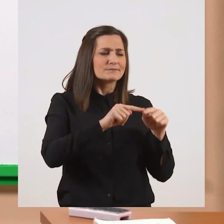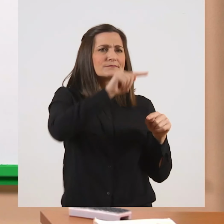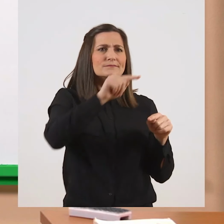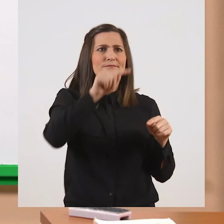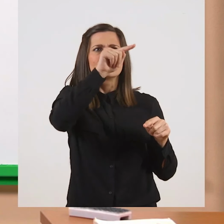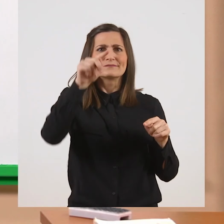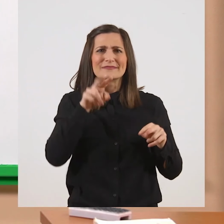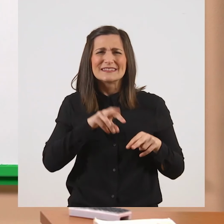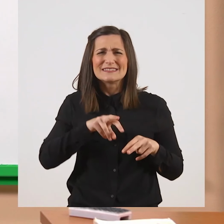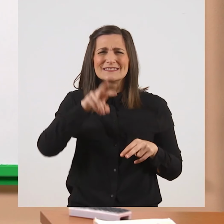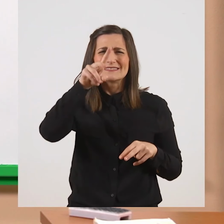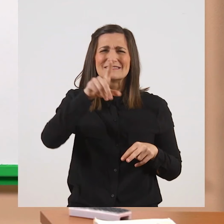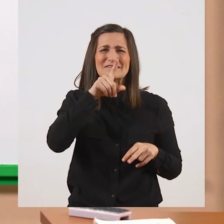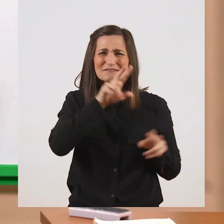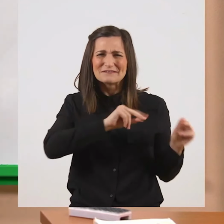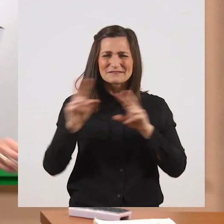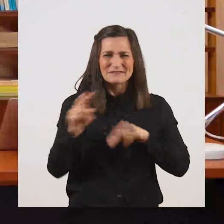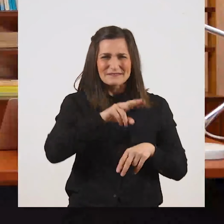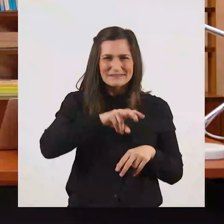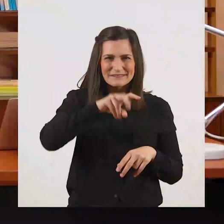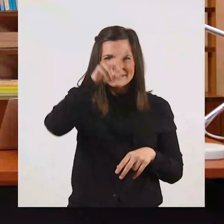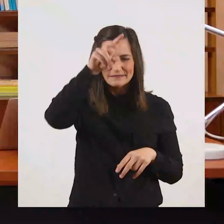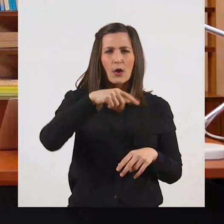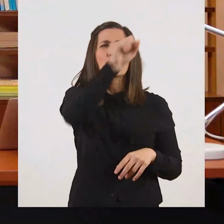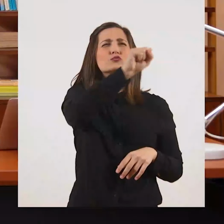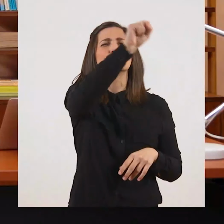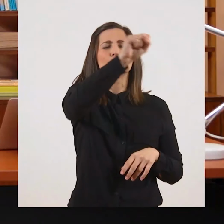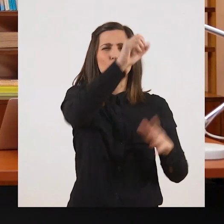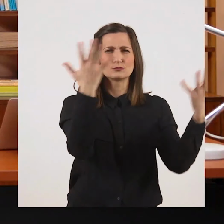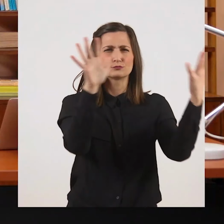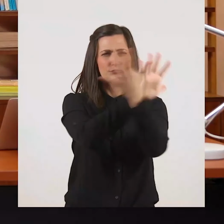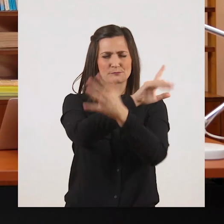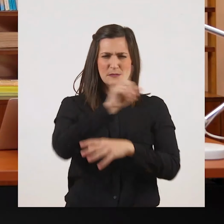μου. Εδώ, για να σβήσω την προηγούμενη για να μην μπερδεύεστε.